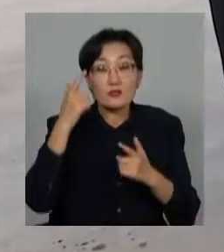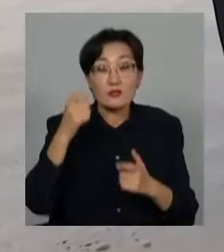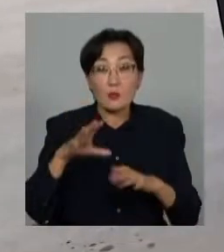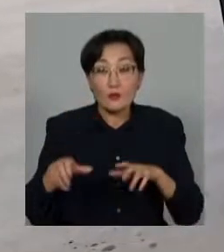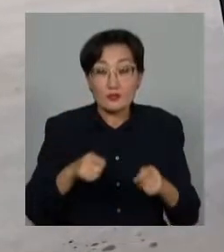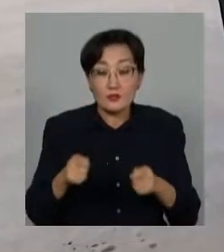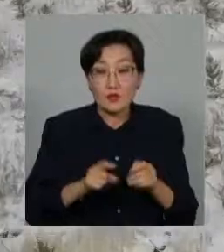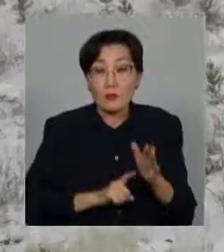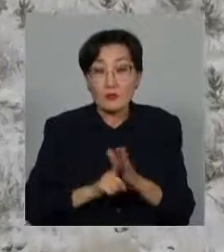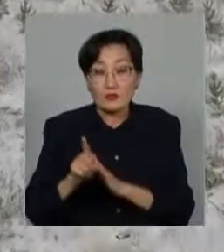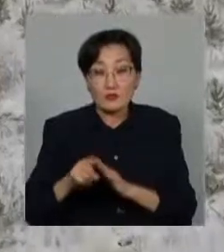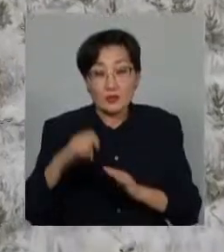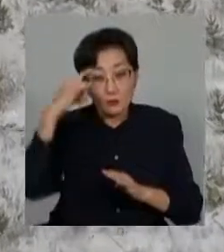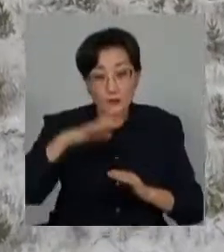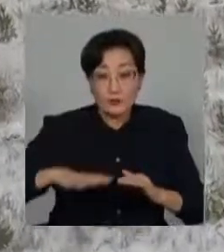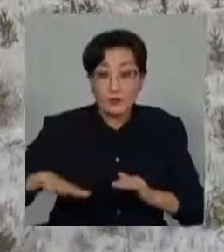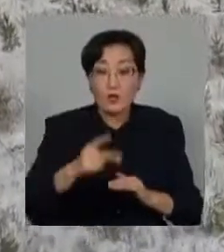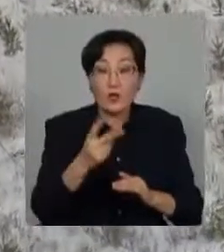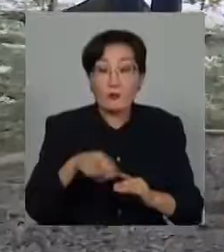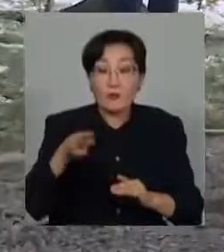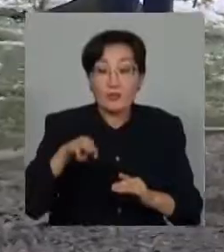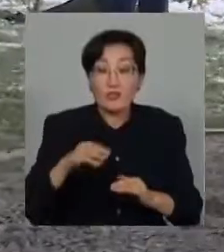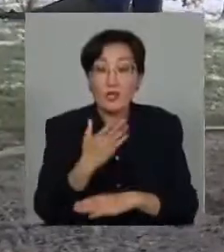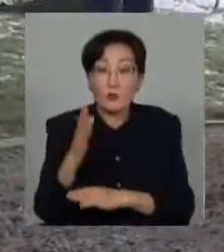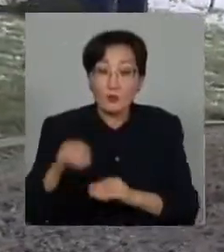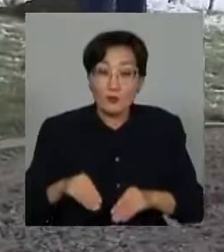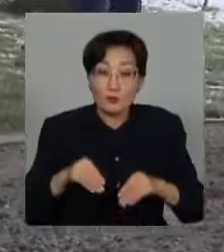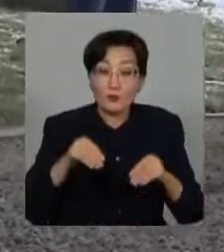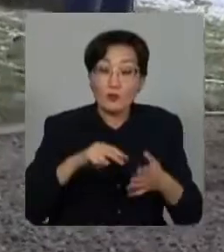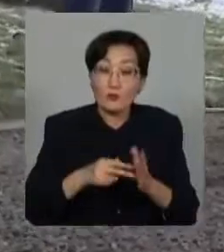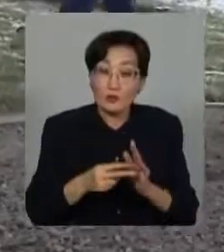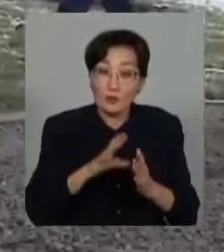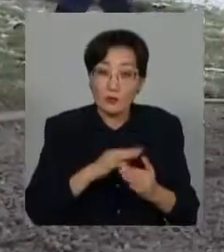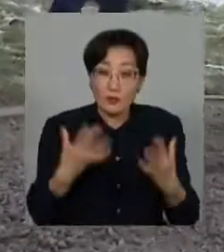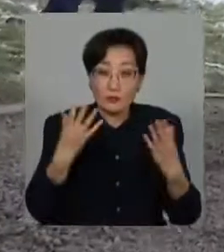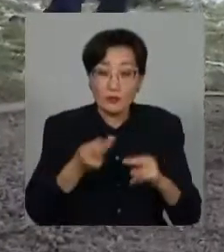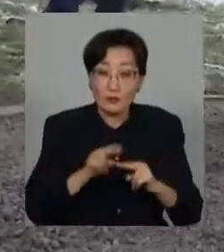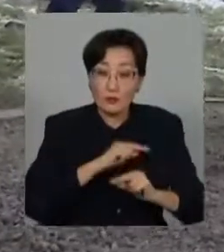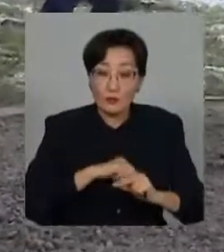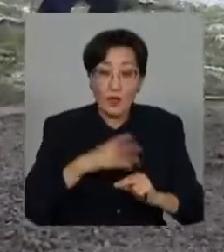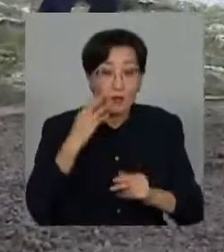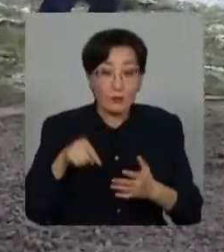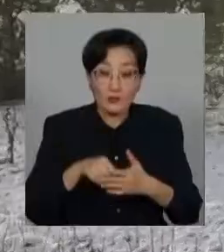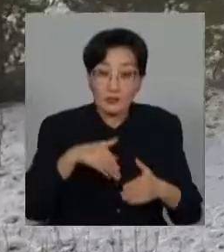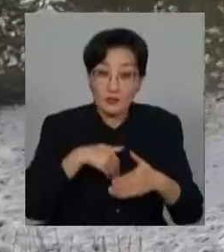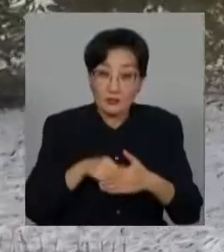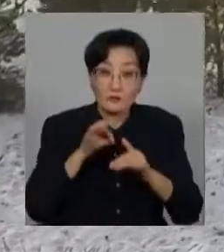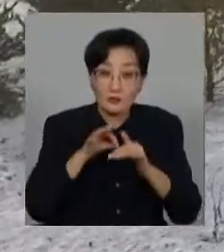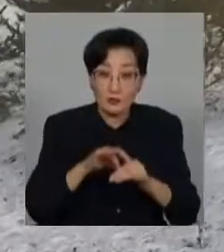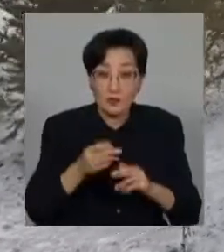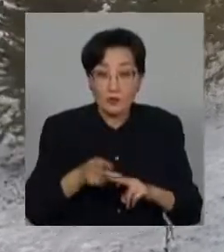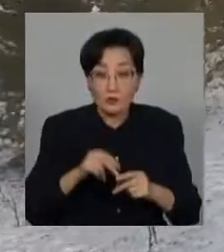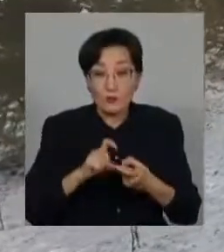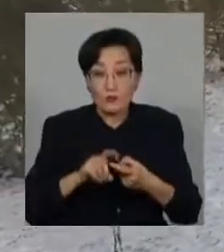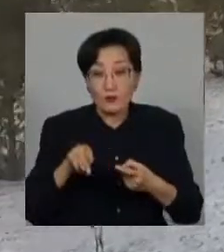ел бойынша 2 миллиард түп ағаш отырғызу көзделген еді. Бүгінде бұл жұмыстар Алматыда қарқынды белең алған. Осы орайда Қасым-Жомарт Тоқаев